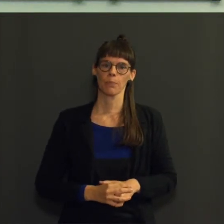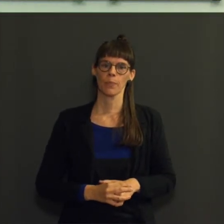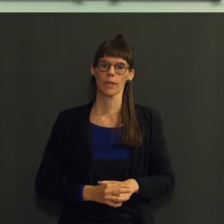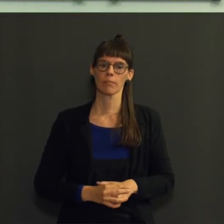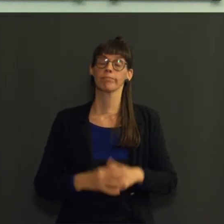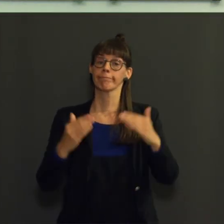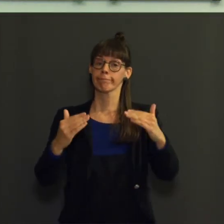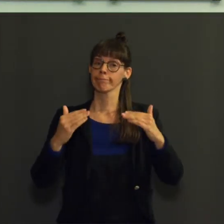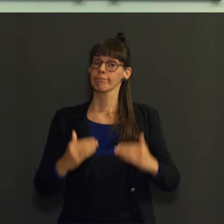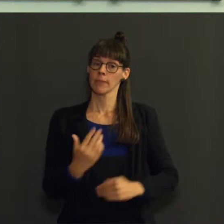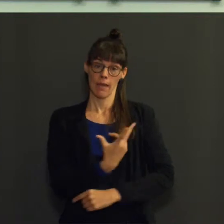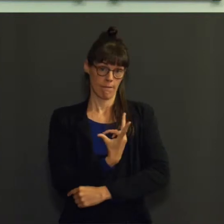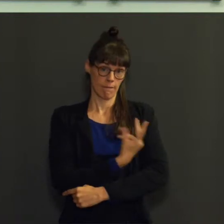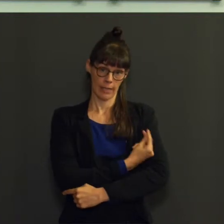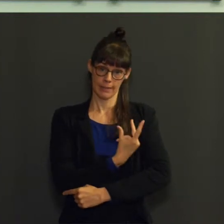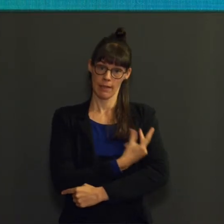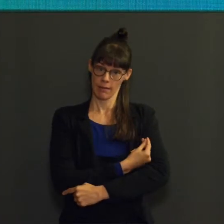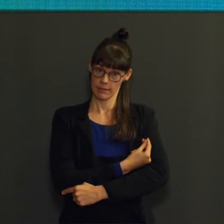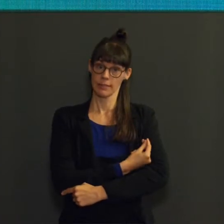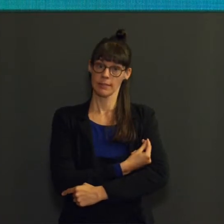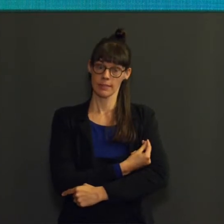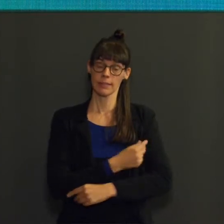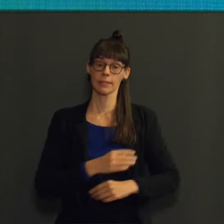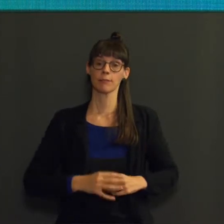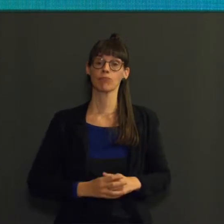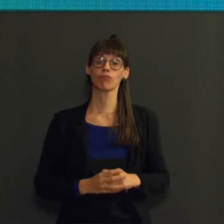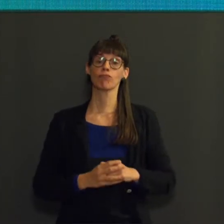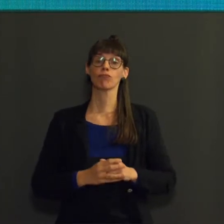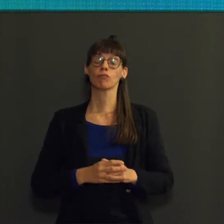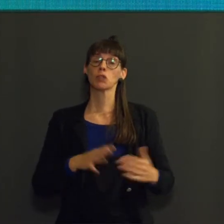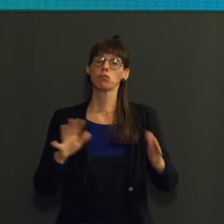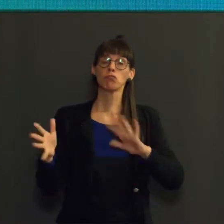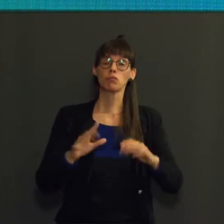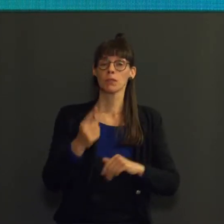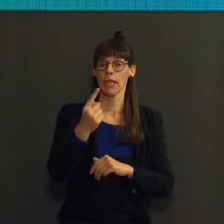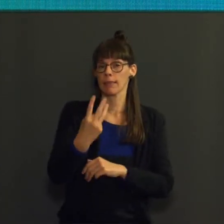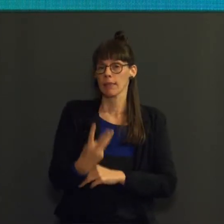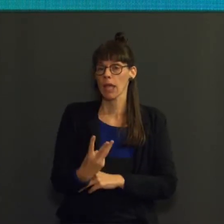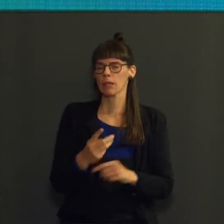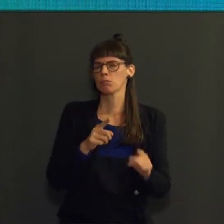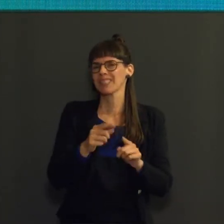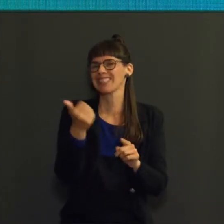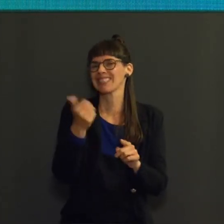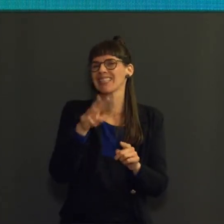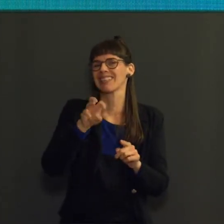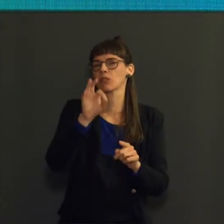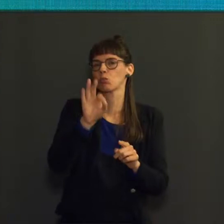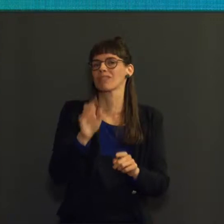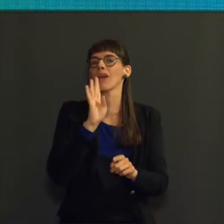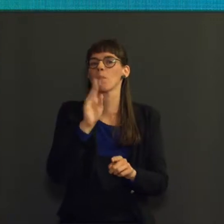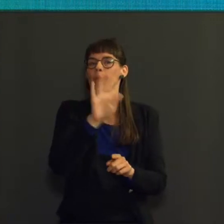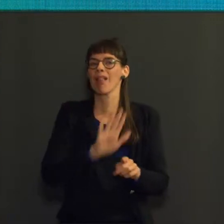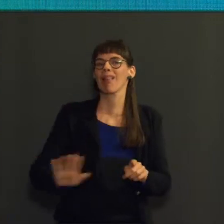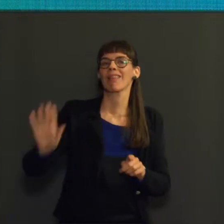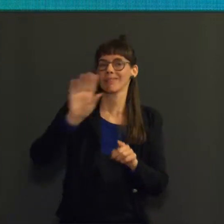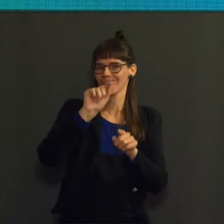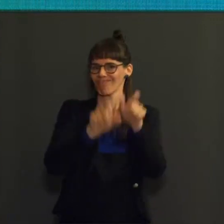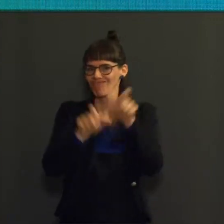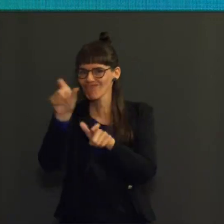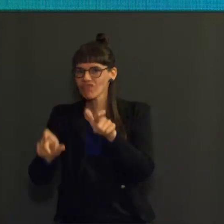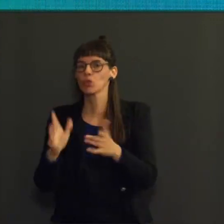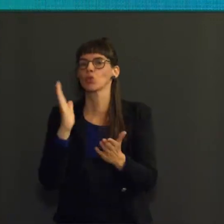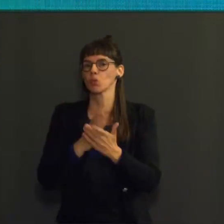Betreft de vaccinaties, iets meer dan een derde, of 36% van de Belgen, heeft een eerste dosis